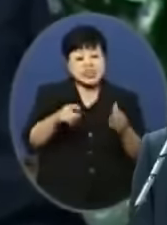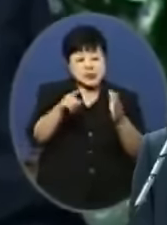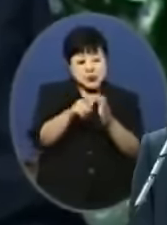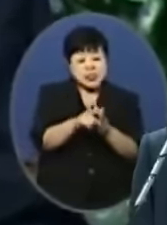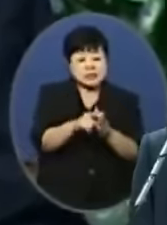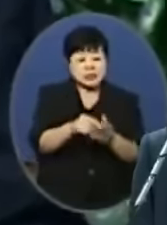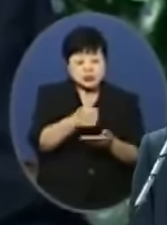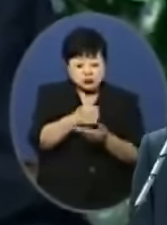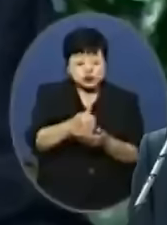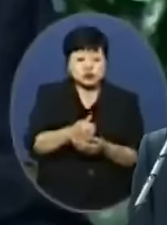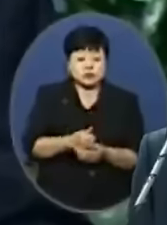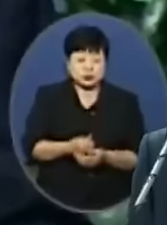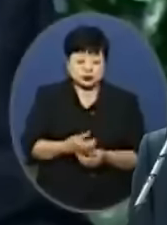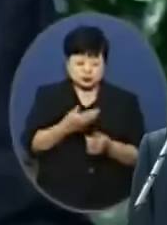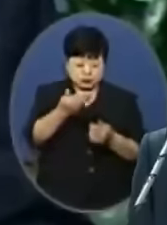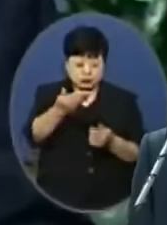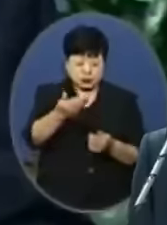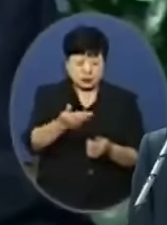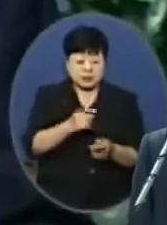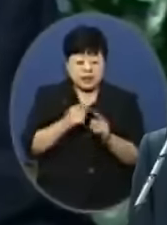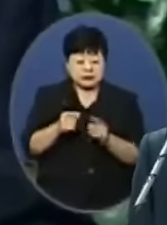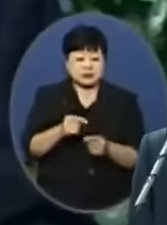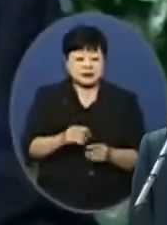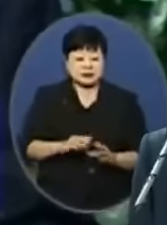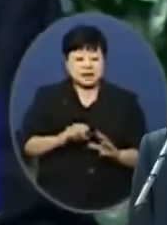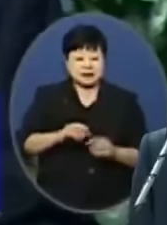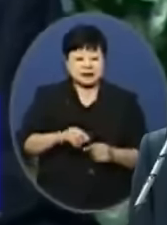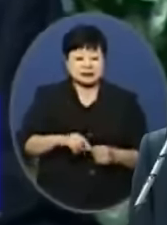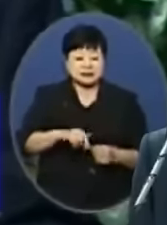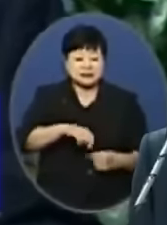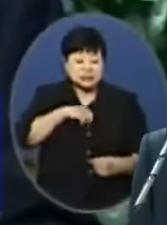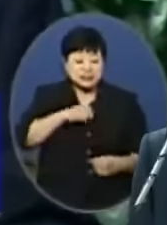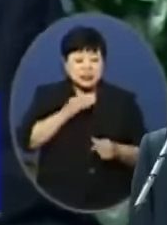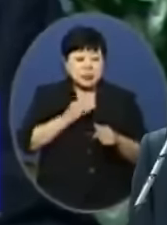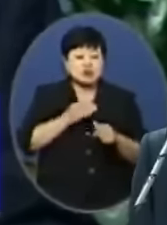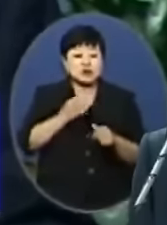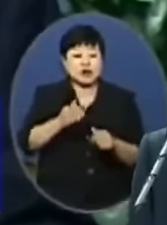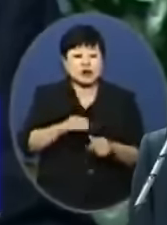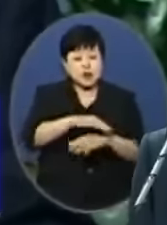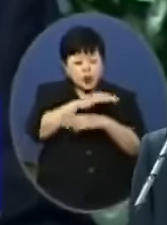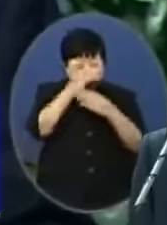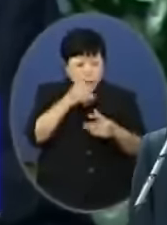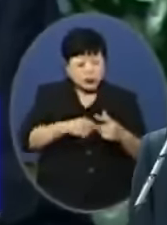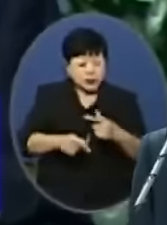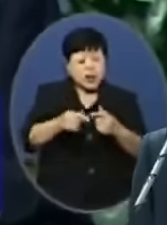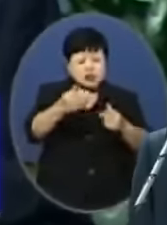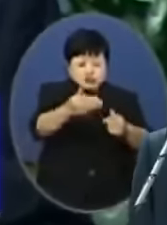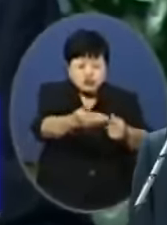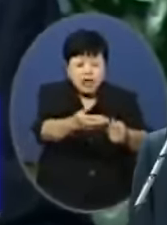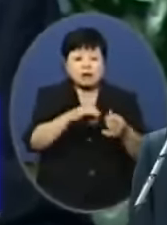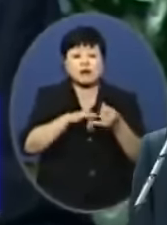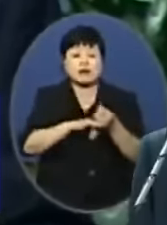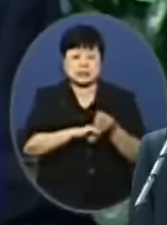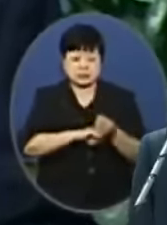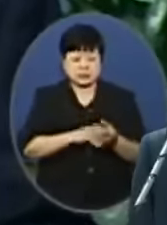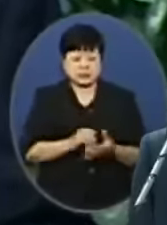주님이 그렇게 한다는 것입니다. 성경에도 너희는 그 나라와 그 일을 먼저 구하라. 그래야만 이 모든 것을 다 더하여 주겠다고 말하는